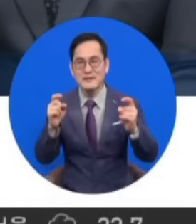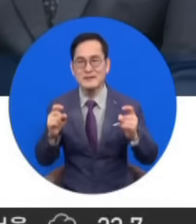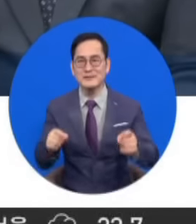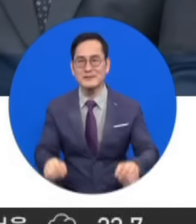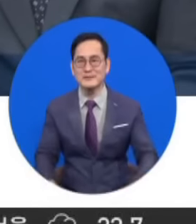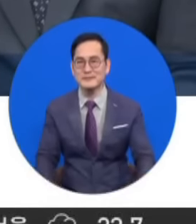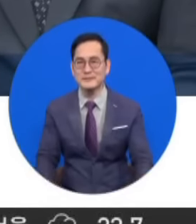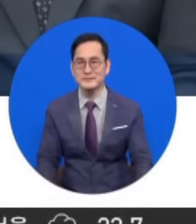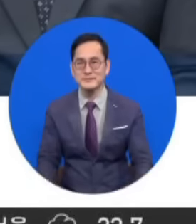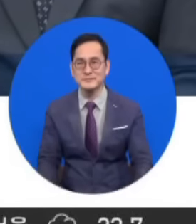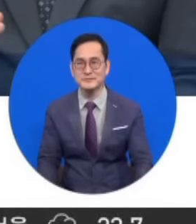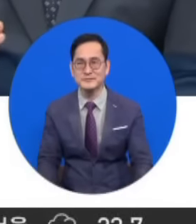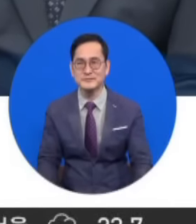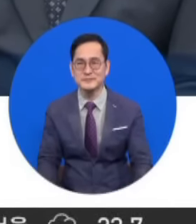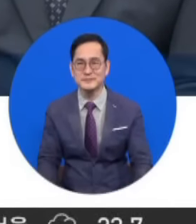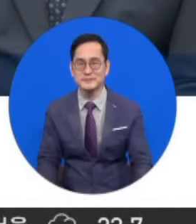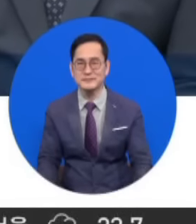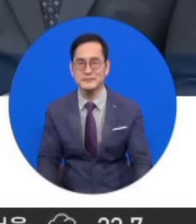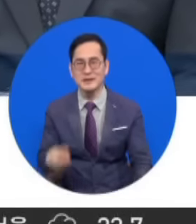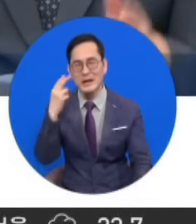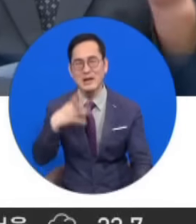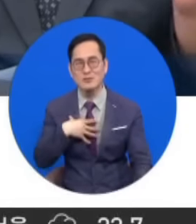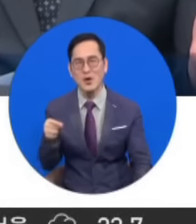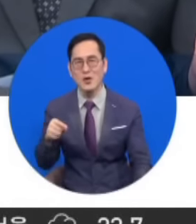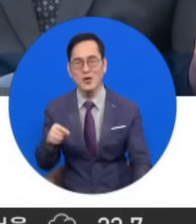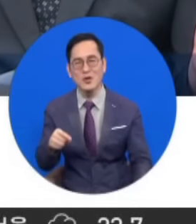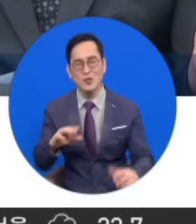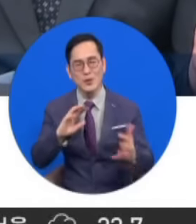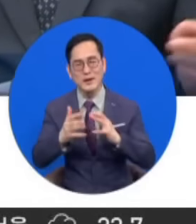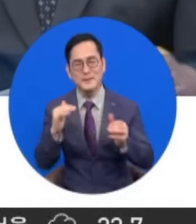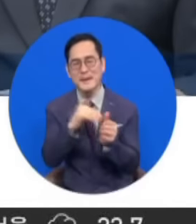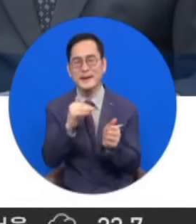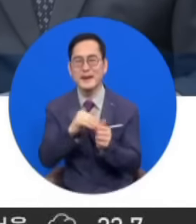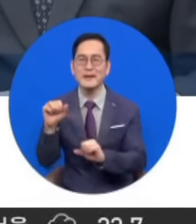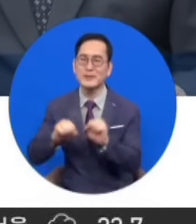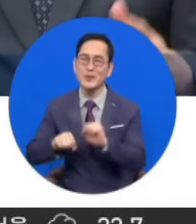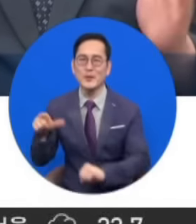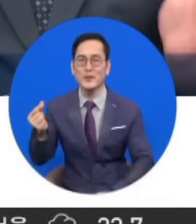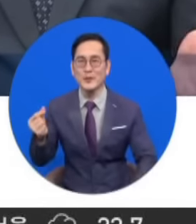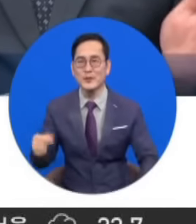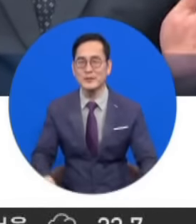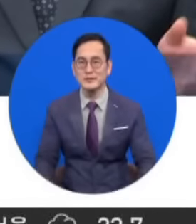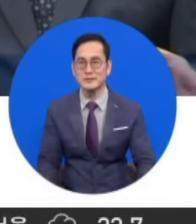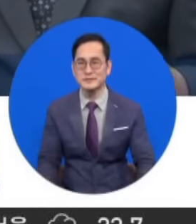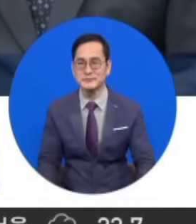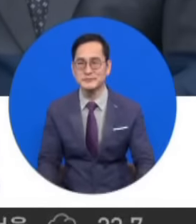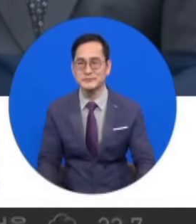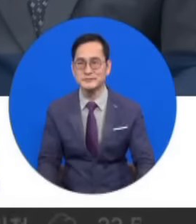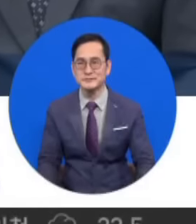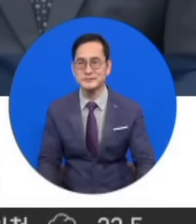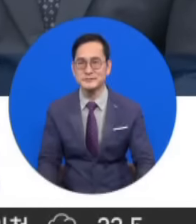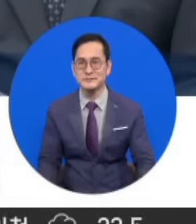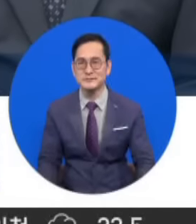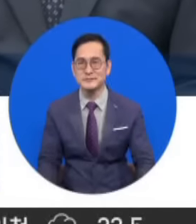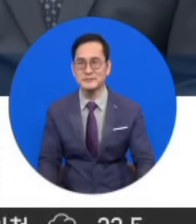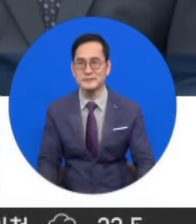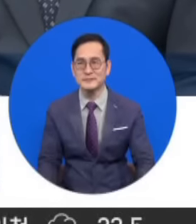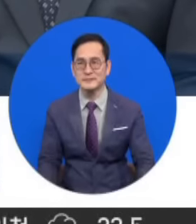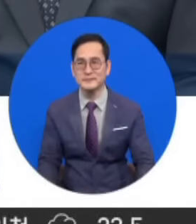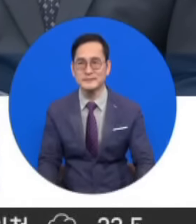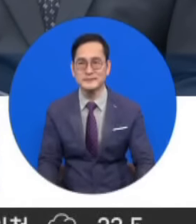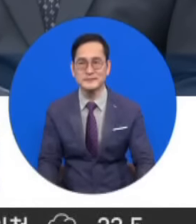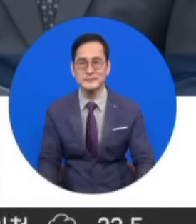이 과정을 보면 이게 의도된 파행처럼 안 보일 수가 없었어요. 그러니까 위원장의 회의 진행 문제가 아니라